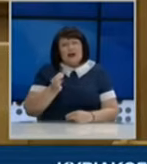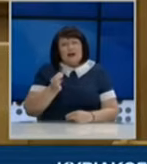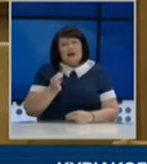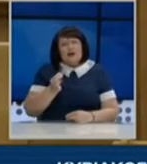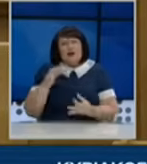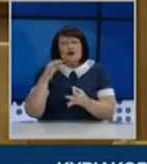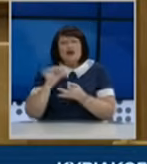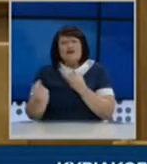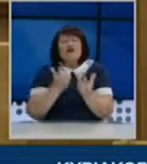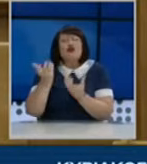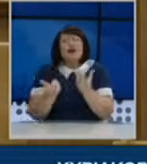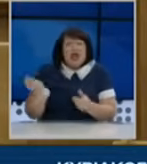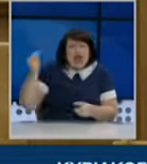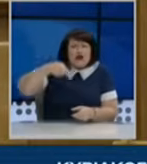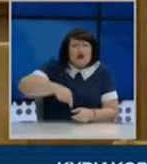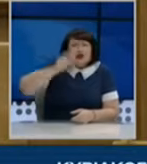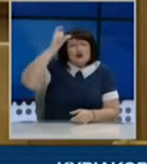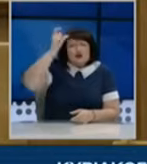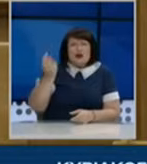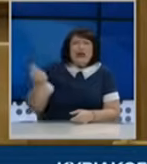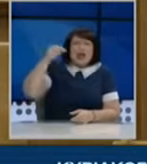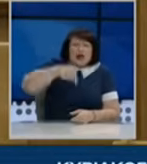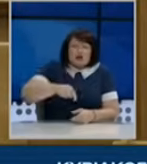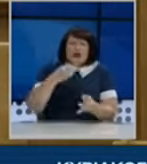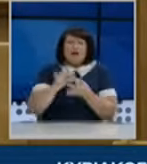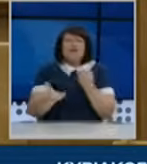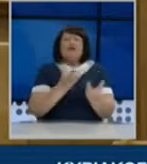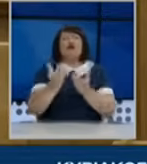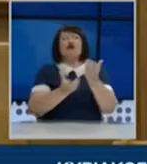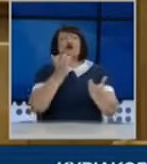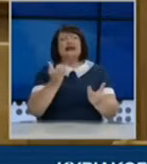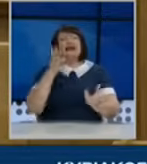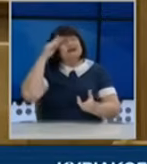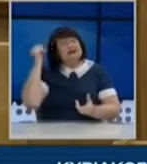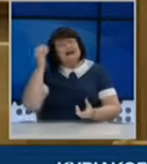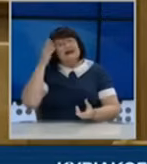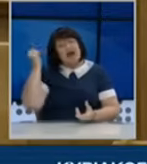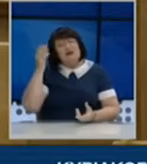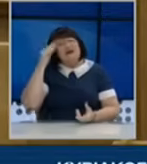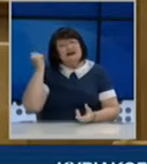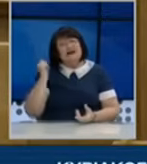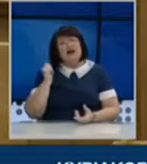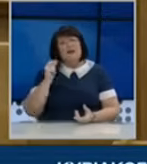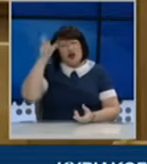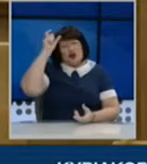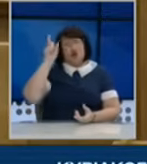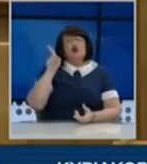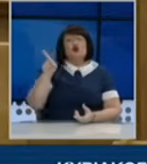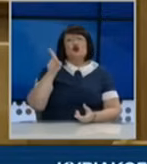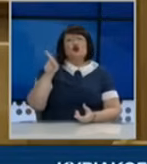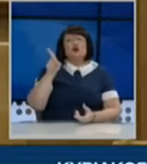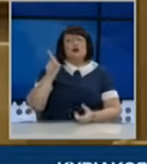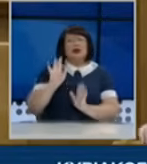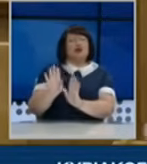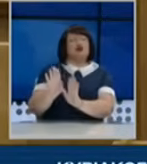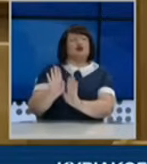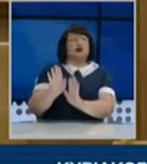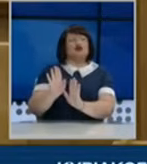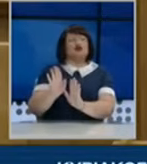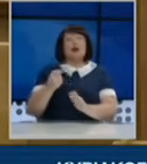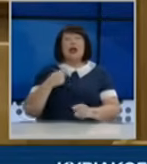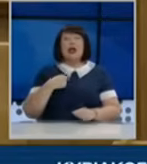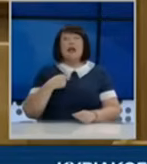βάζαν τις φωτιές στην Ελλάδα. Το ξέχασε και αυτό. Τα ξεχνάμε όλα. Ή μήπως επειδή είναι η Τουρκία κάποιοι δεν ενοχλούνται.